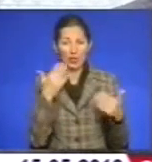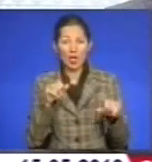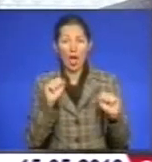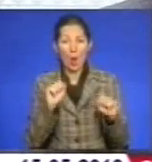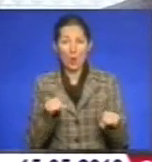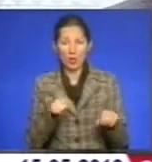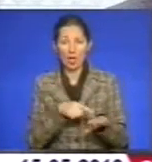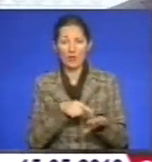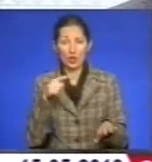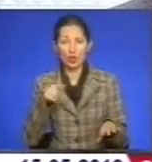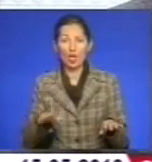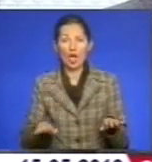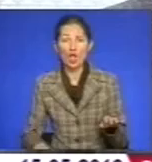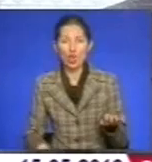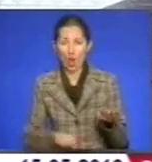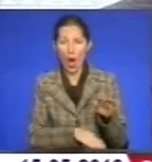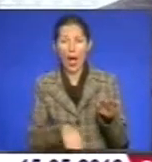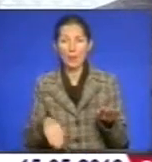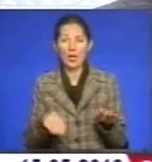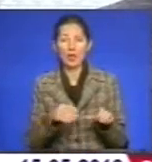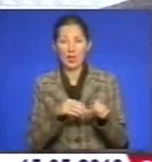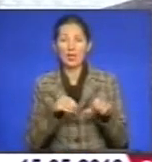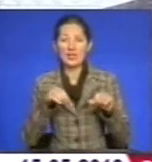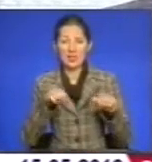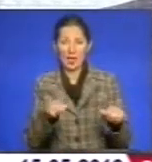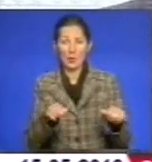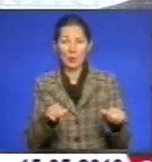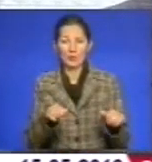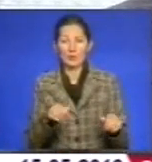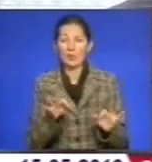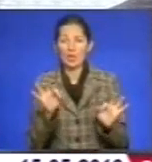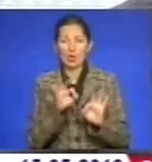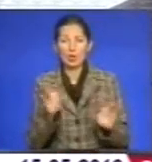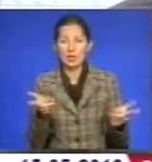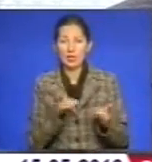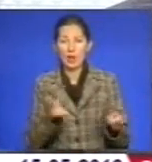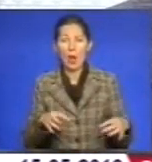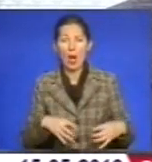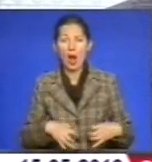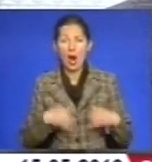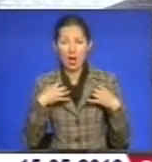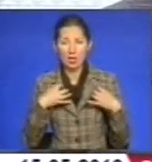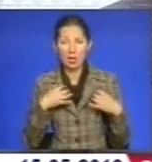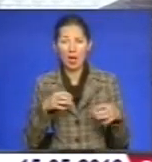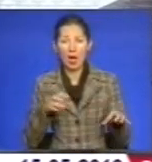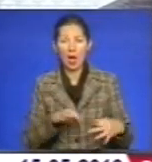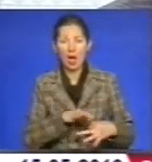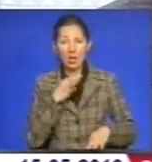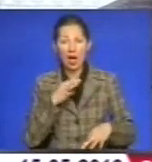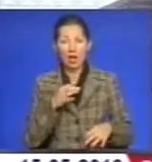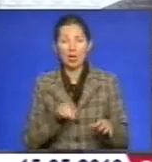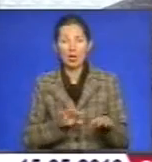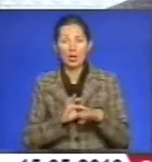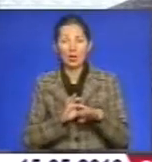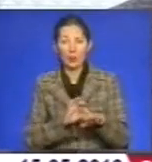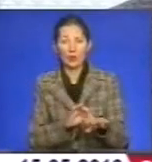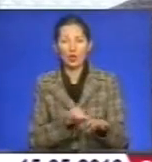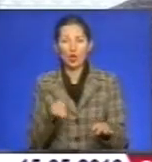відчути ногами ґрунт. Ніколи не потрібно панікувати, тому що паніка призводить до того, що людина